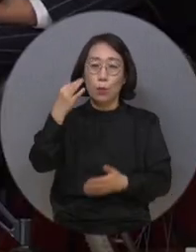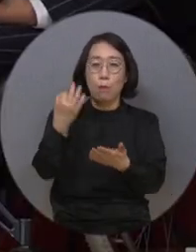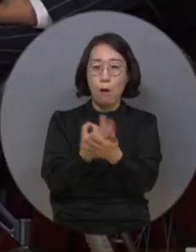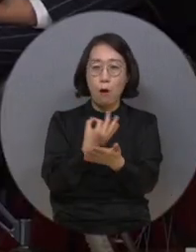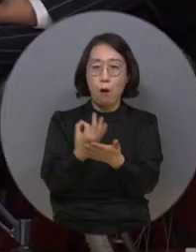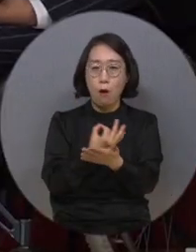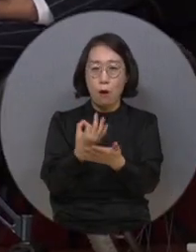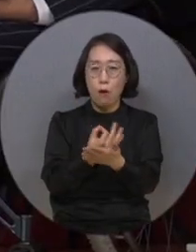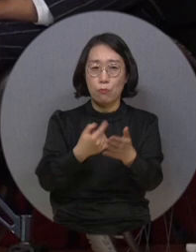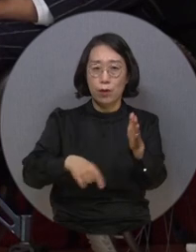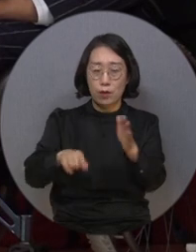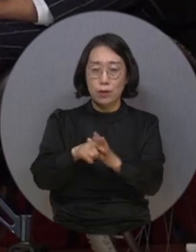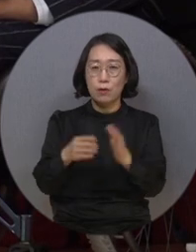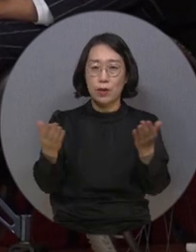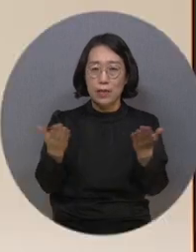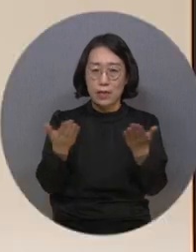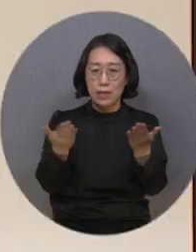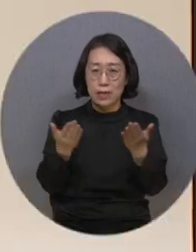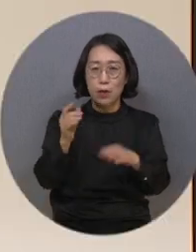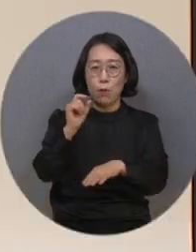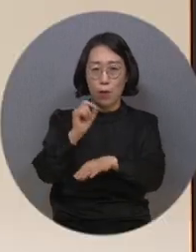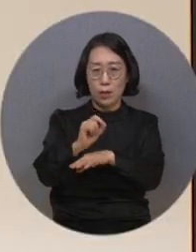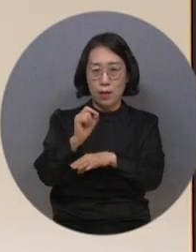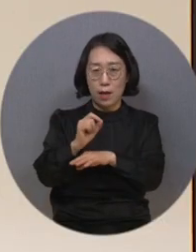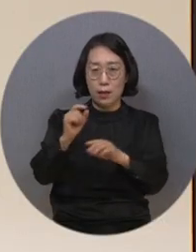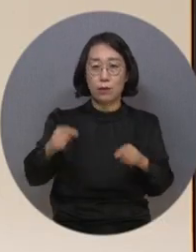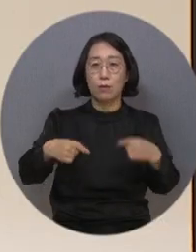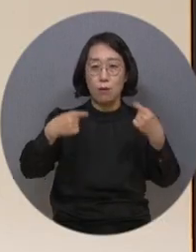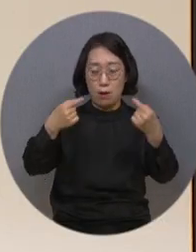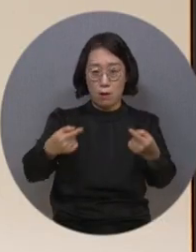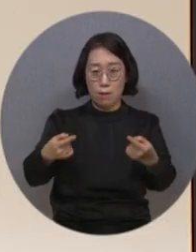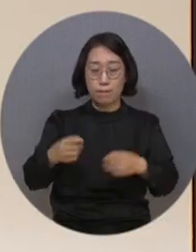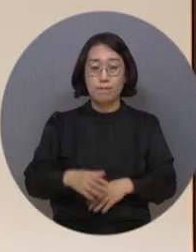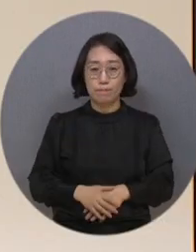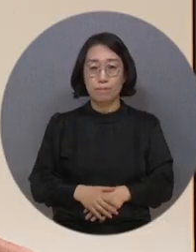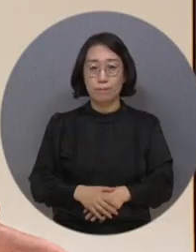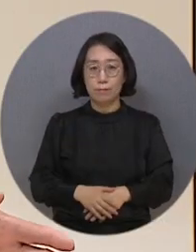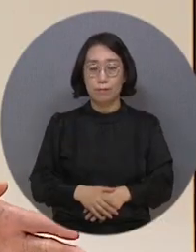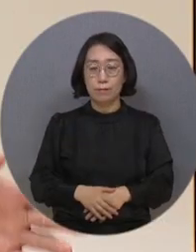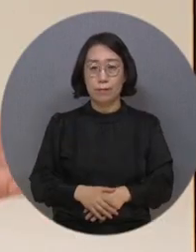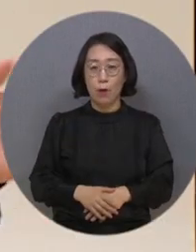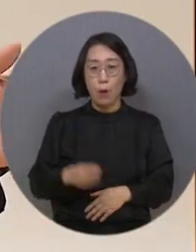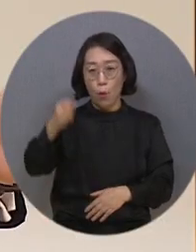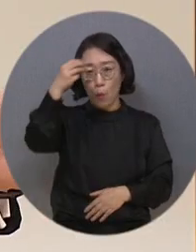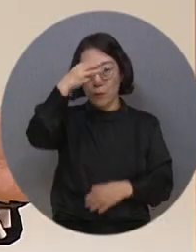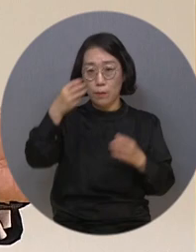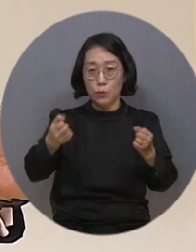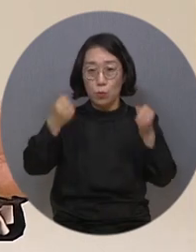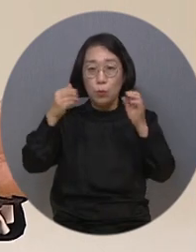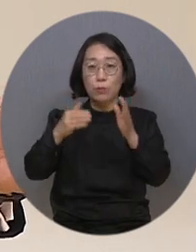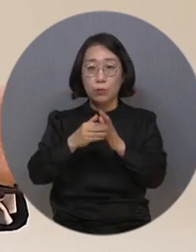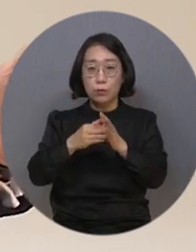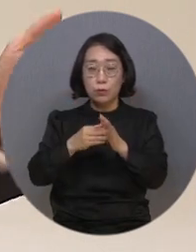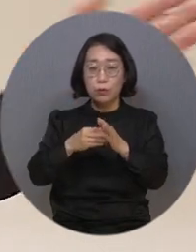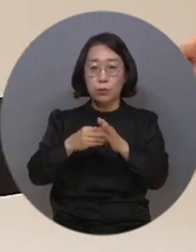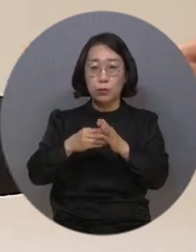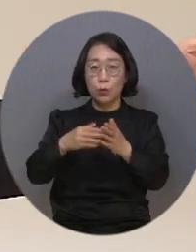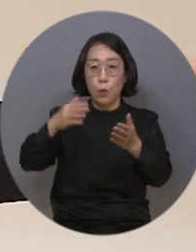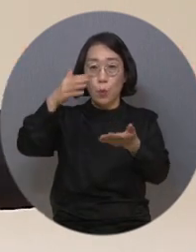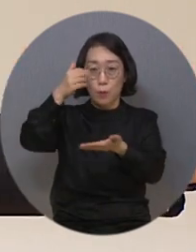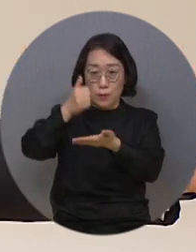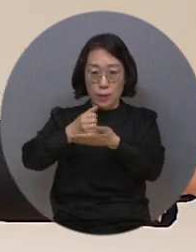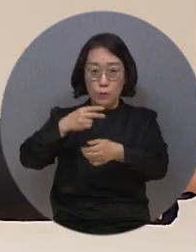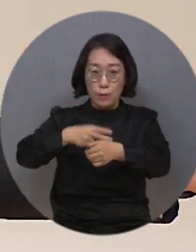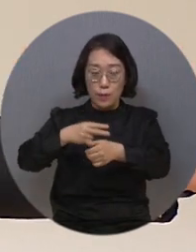위해서 직장 생활을 했죠. 고등학교를 마치고 공고를 나왔는데 교장 선생님 추천으로